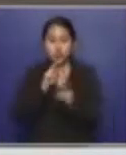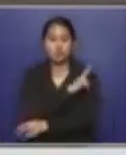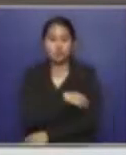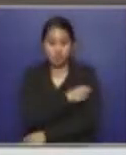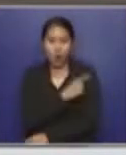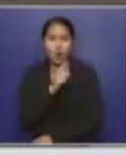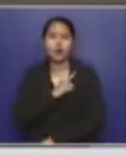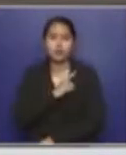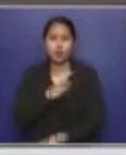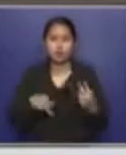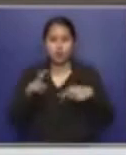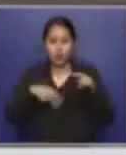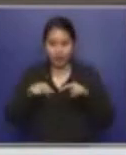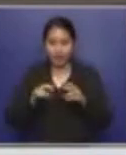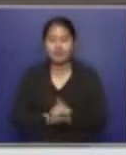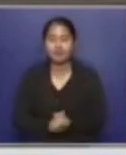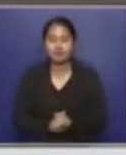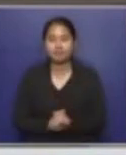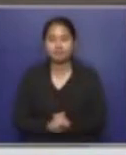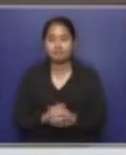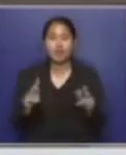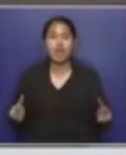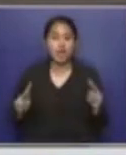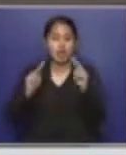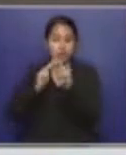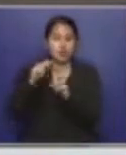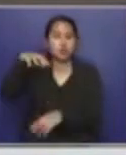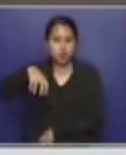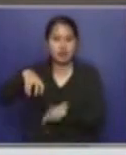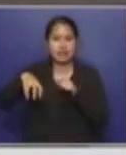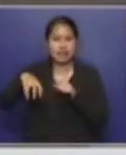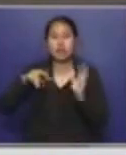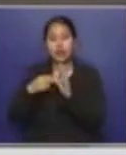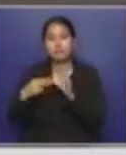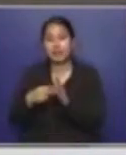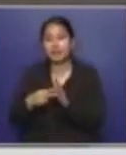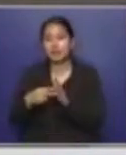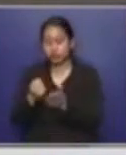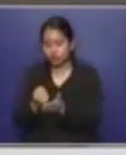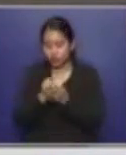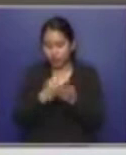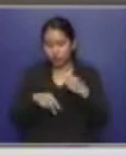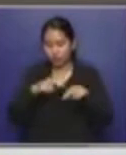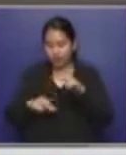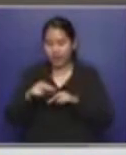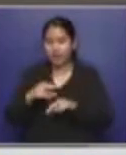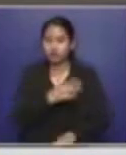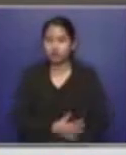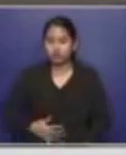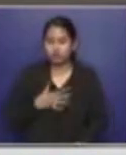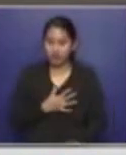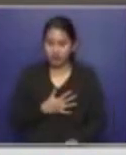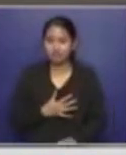ขกระทรวงที่จะสร้างความมั่นคงทางสาธารณสุขทางสุข